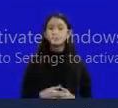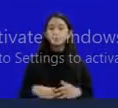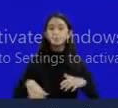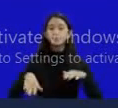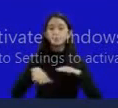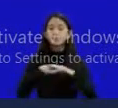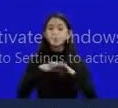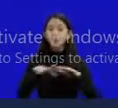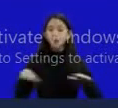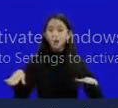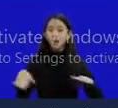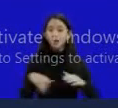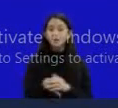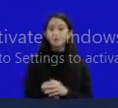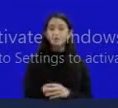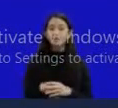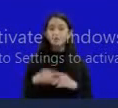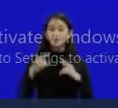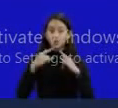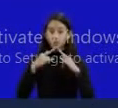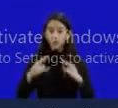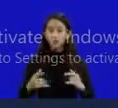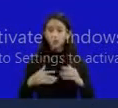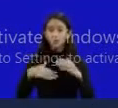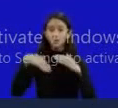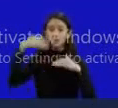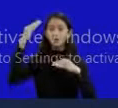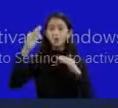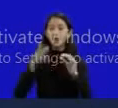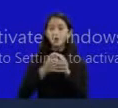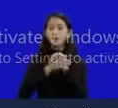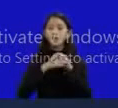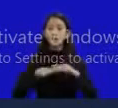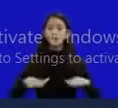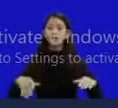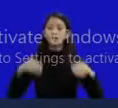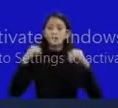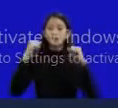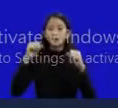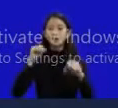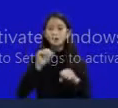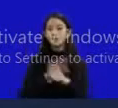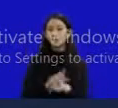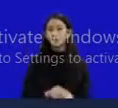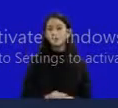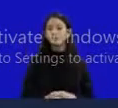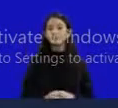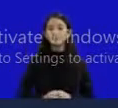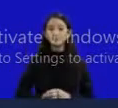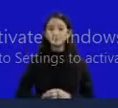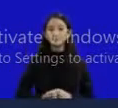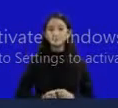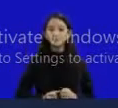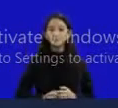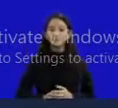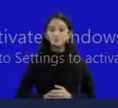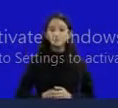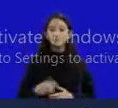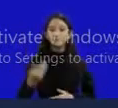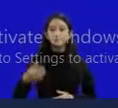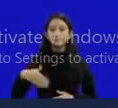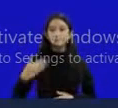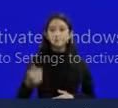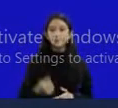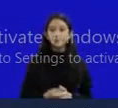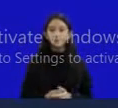tingkat keamanan kesehatan kofit di daerah daerahnya masing-masing berikut